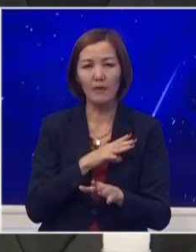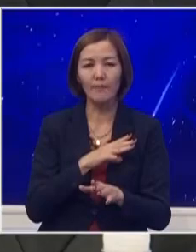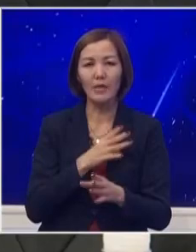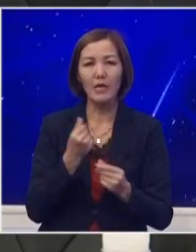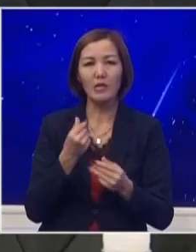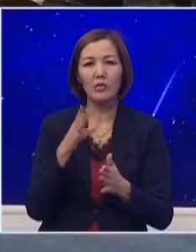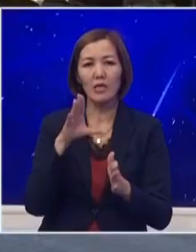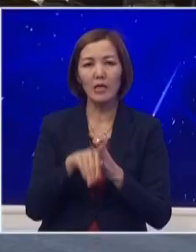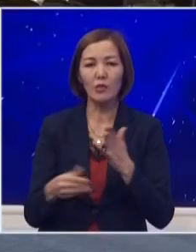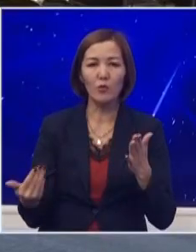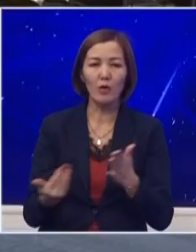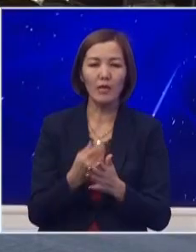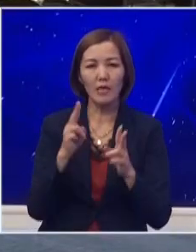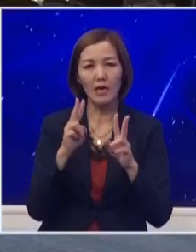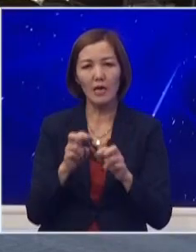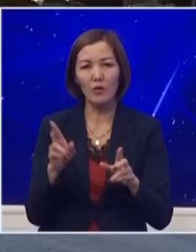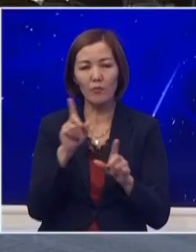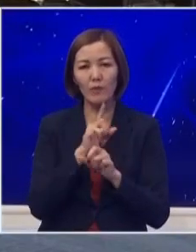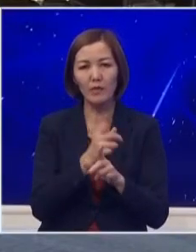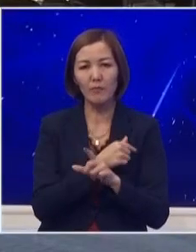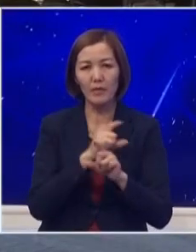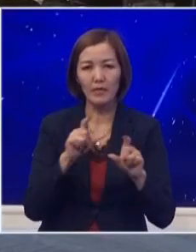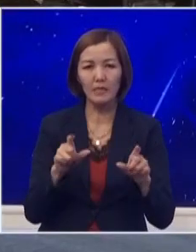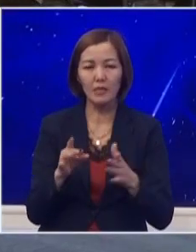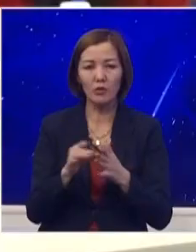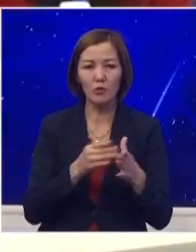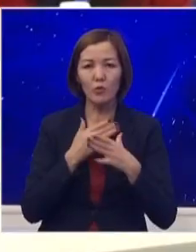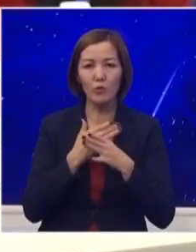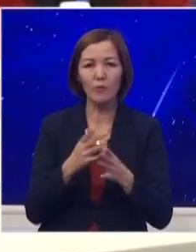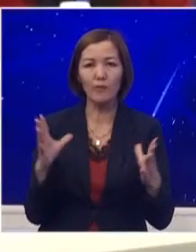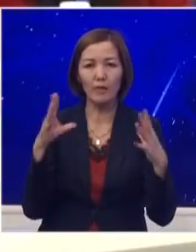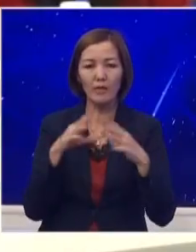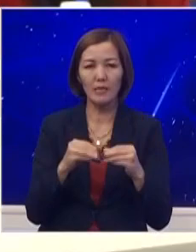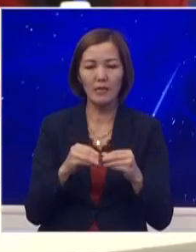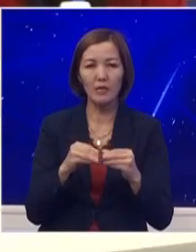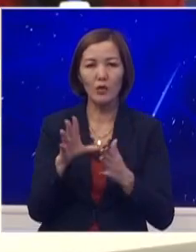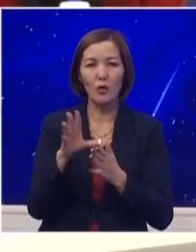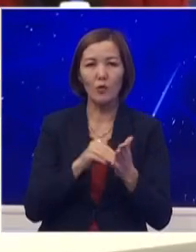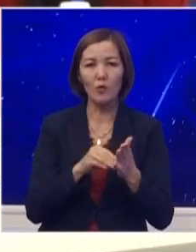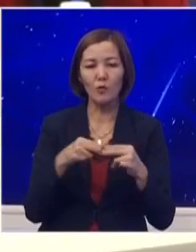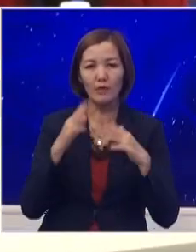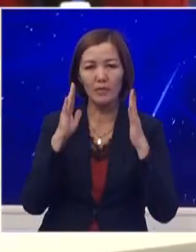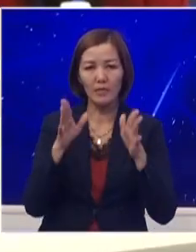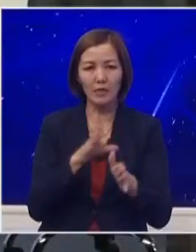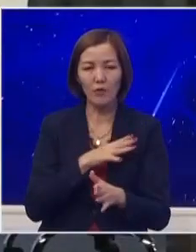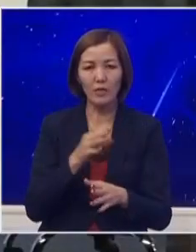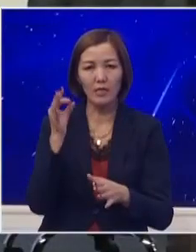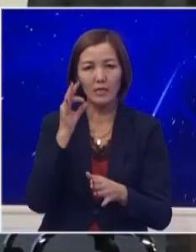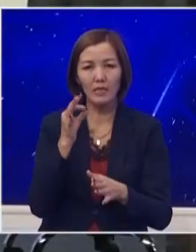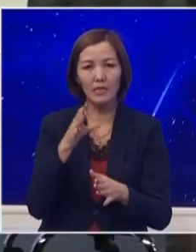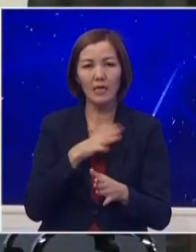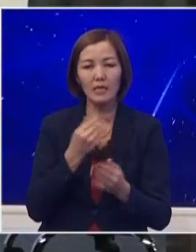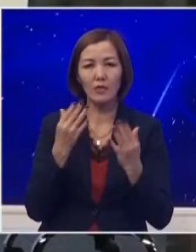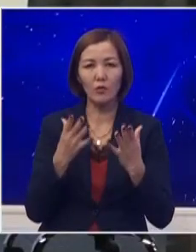қорғалды. Қаржыландыруды қайта қарауға мектеп медицинасы, шұғыл көмек, біріктірілген үлгі мәселелеріне баса назар аударылды. Естеріңізге сала